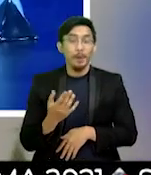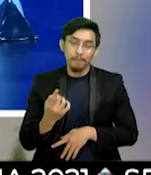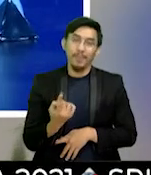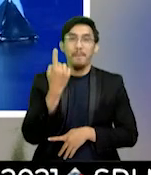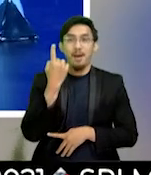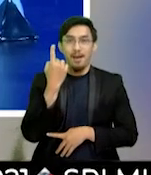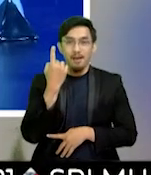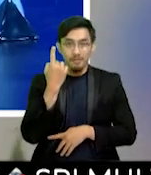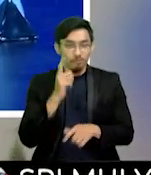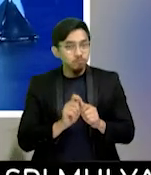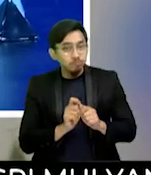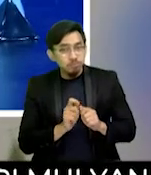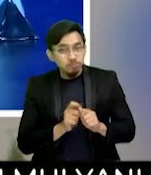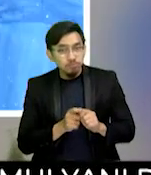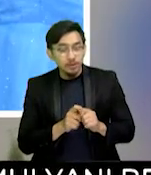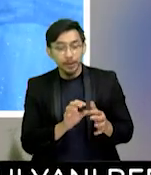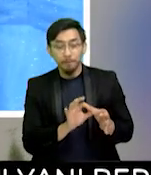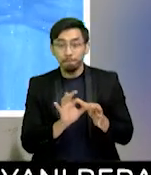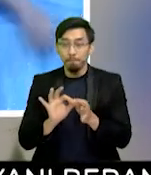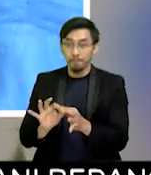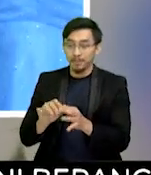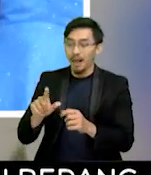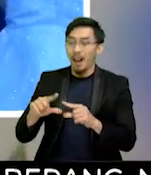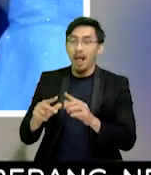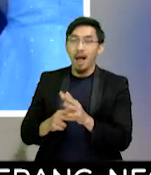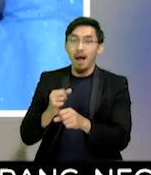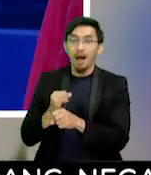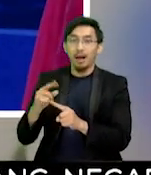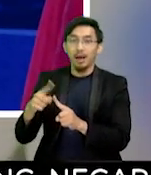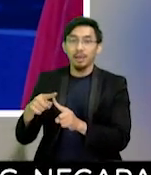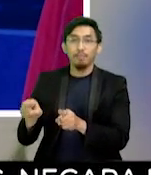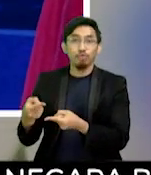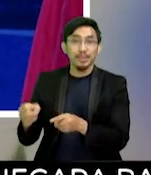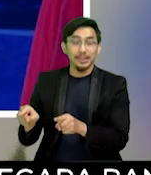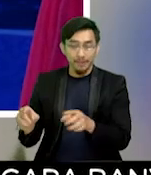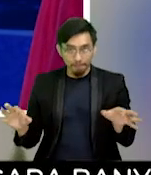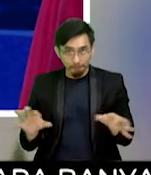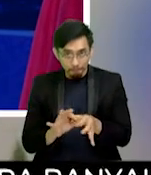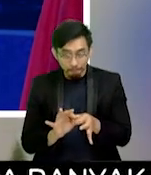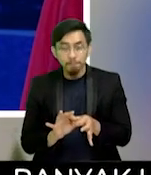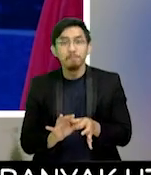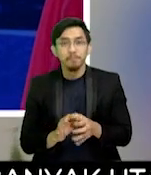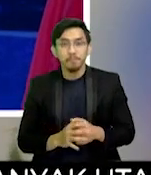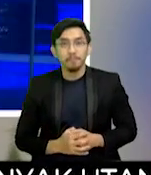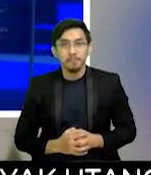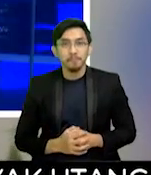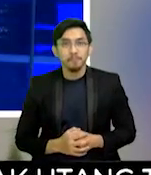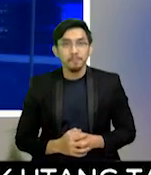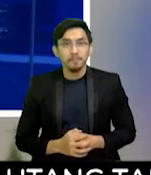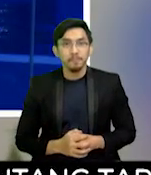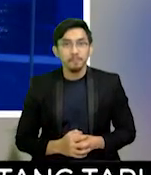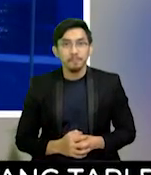Langit Musik. Kenapa saya harus mention itu? Karena sebetulnya data yang dikeluarkan mengenai bagaimana nominasi dihasilkan, kemudian kategori-kategorinya,